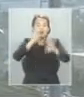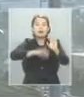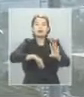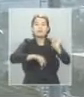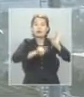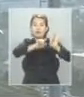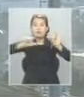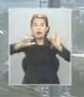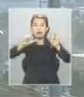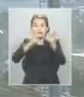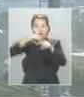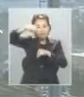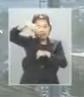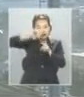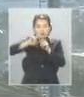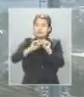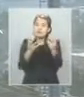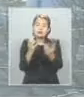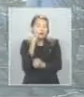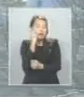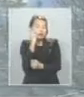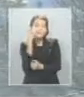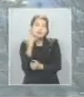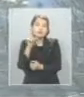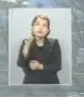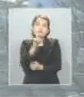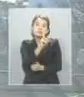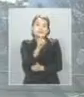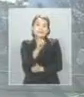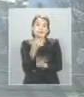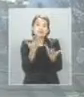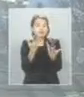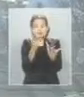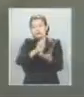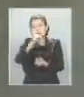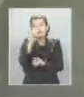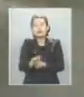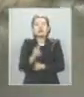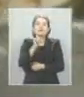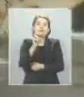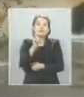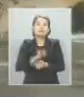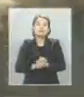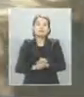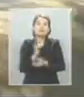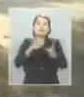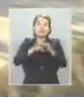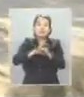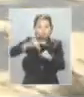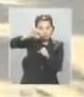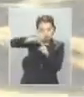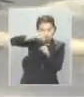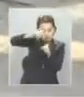ฟ้าใช้โทรศัพท์มือถือและโทรศัพท์พื้นฐานก็ไม่สามารถใช้การได้เช่นเดียวกันและต้องตัดบริการแก๊สในบ้านเรือน